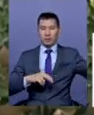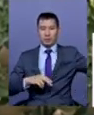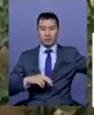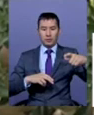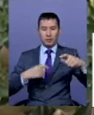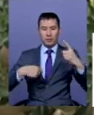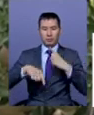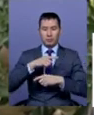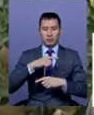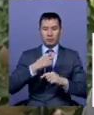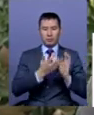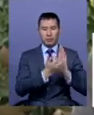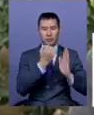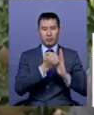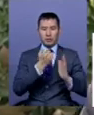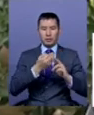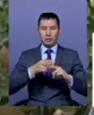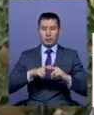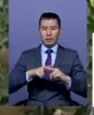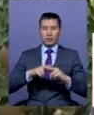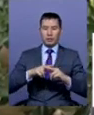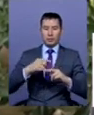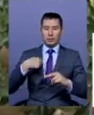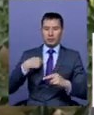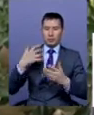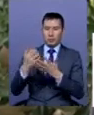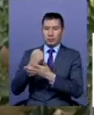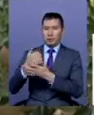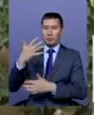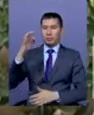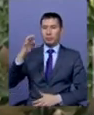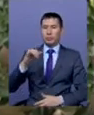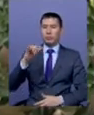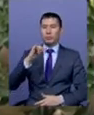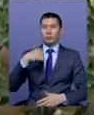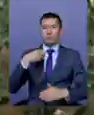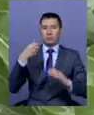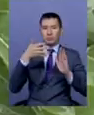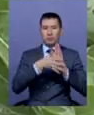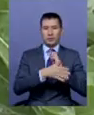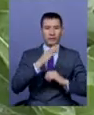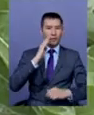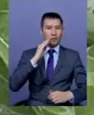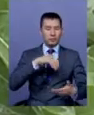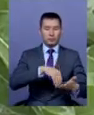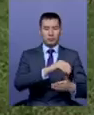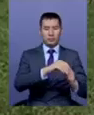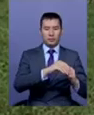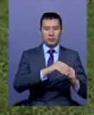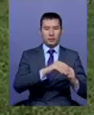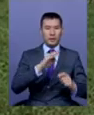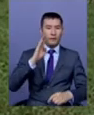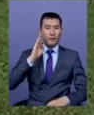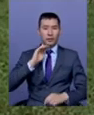56% біздің табысымыз мына каналға байланысты. Неге десеңіз, су. Су деген өмір. Қиыншылық